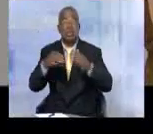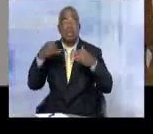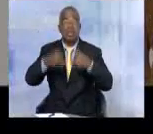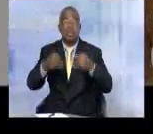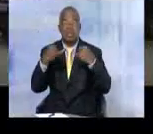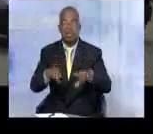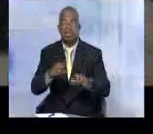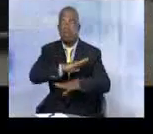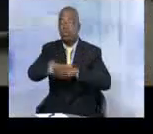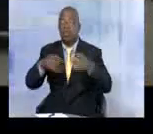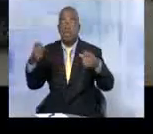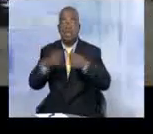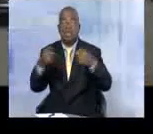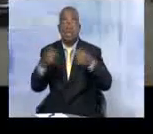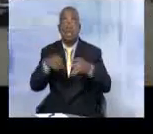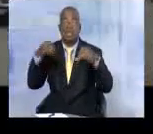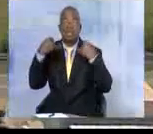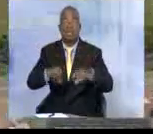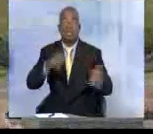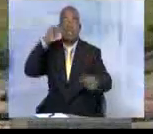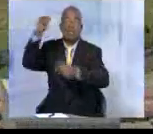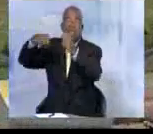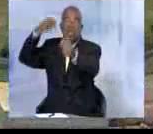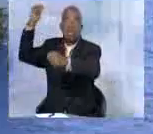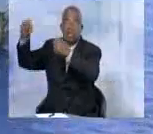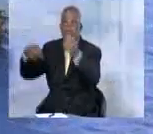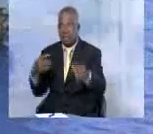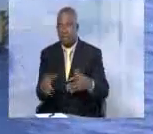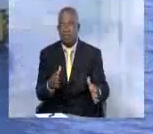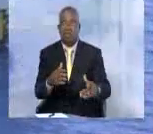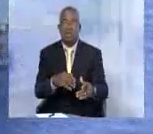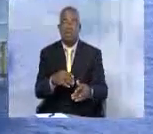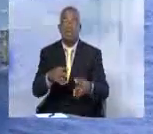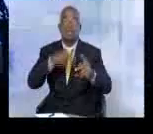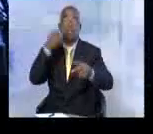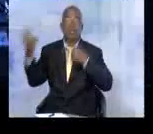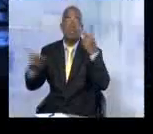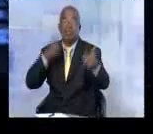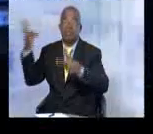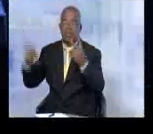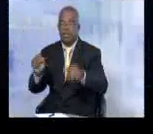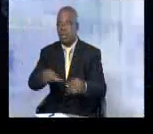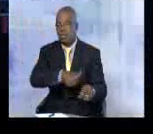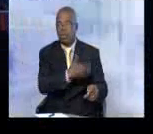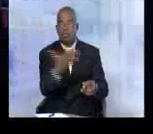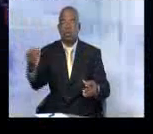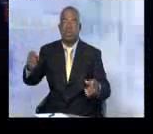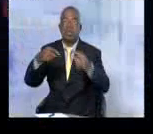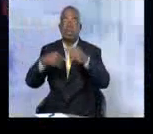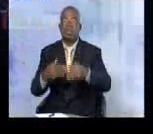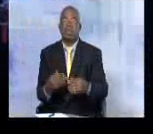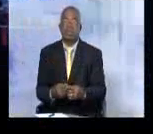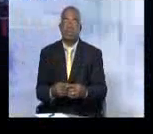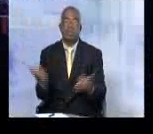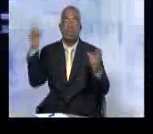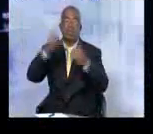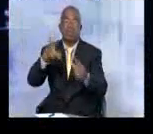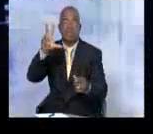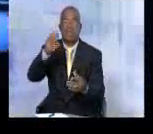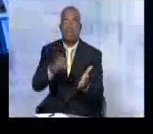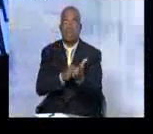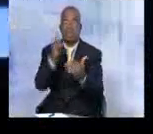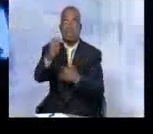télécommunications, énergie, industrie, transport, agro-industrie, tourisme et autres services. À la date du 30 juin 2013,